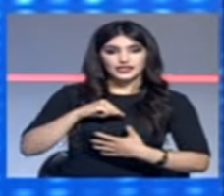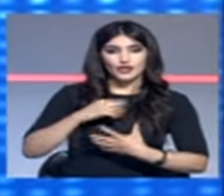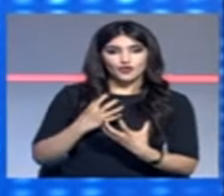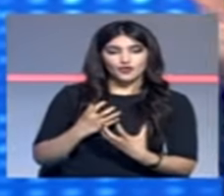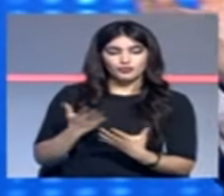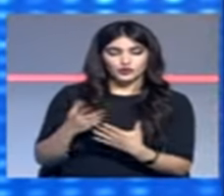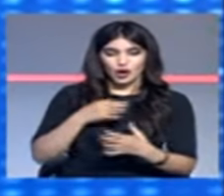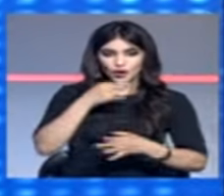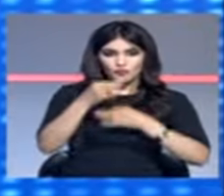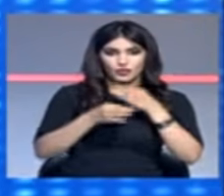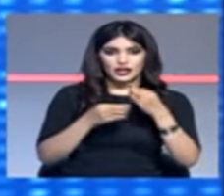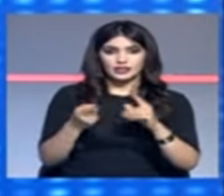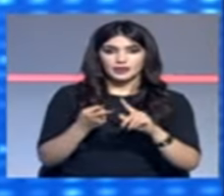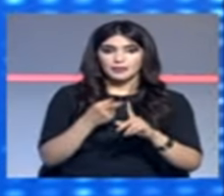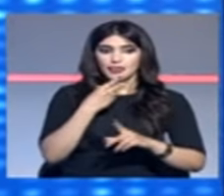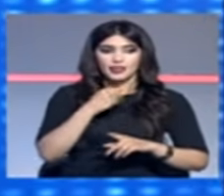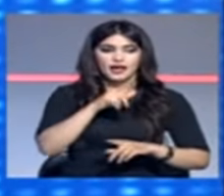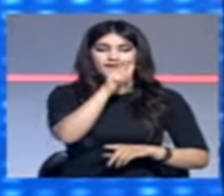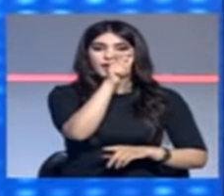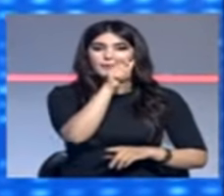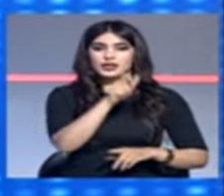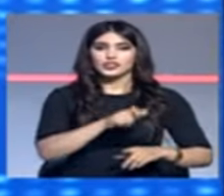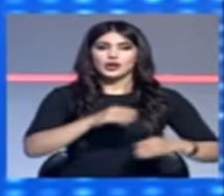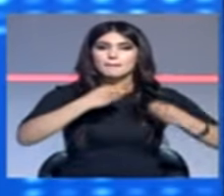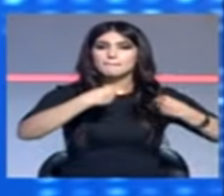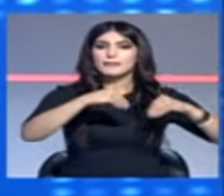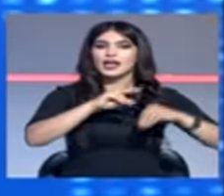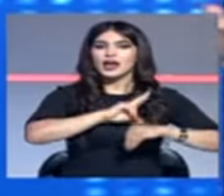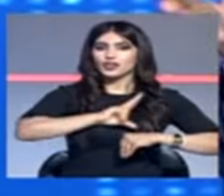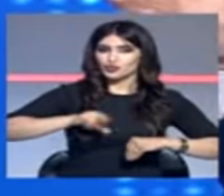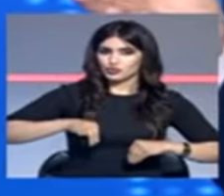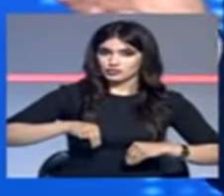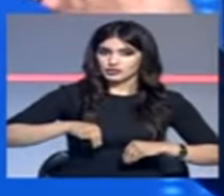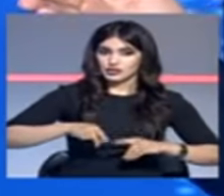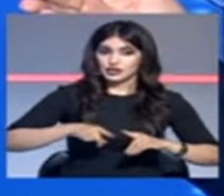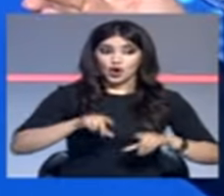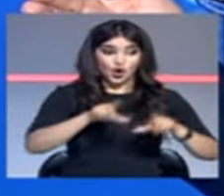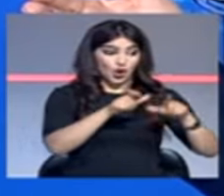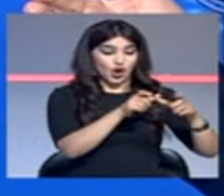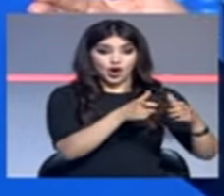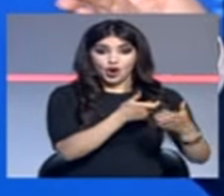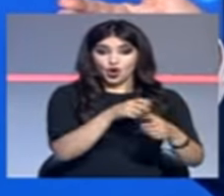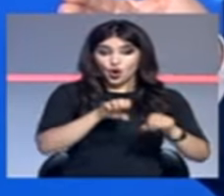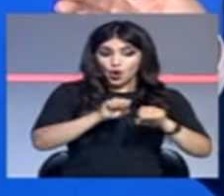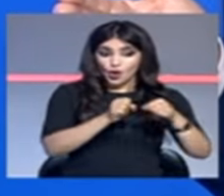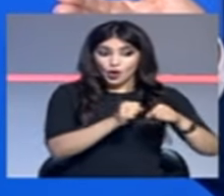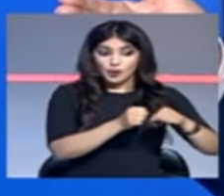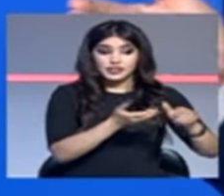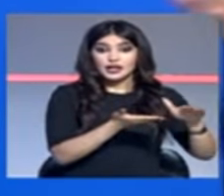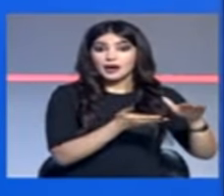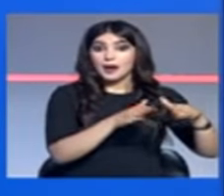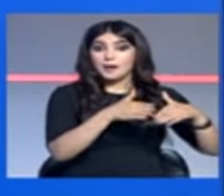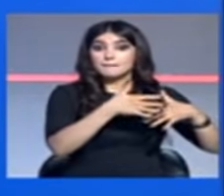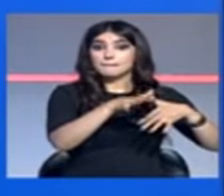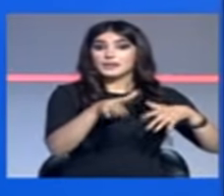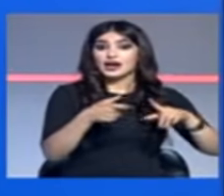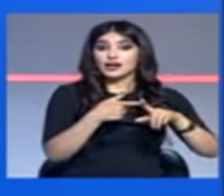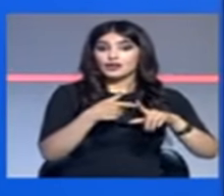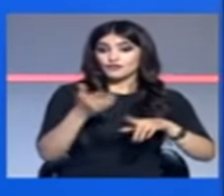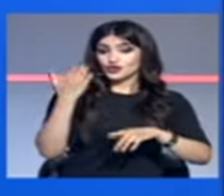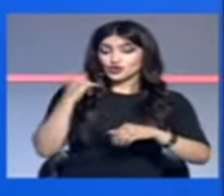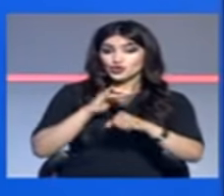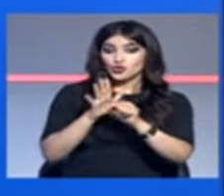في بياع عند بياع غذاء كان الخبز محطوط البر وقت الكورونا حطوا من